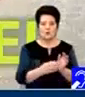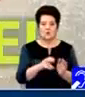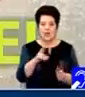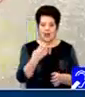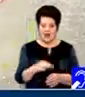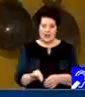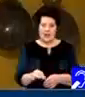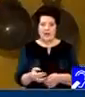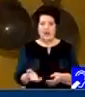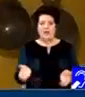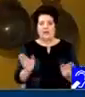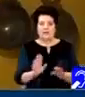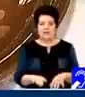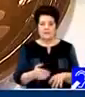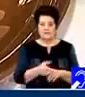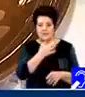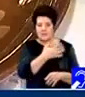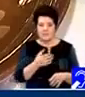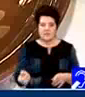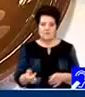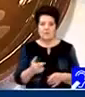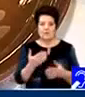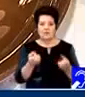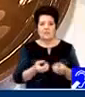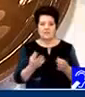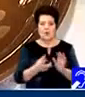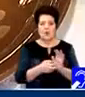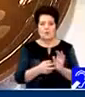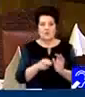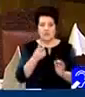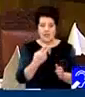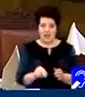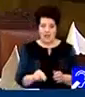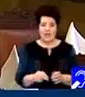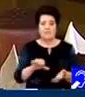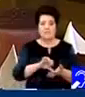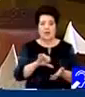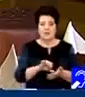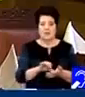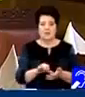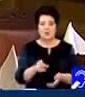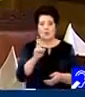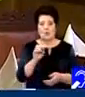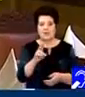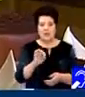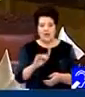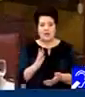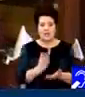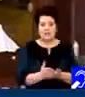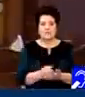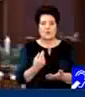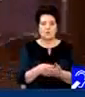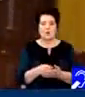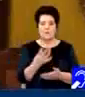de lei, iar o masă la bufet în timpul zilei va costa 800 de lei. Oficialii pot participa și la un cocktail, unde este prevăzut un buget